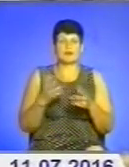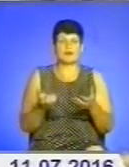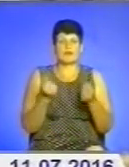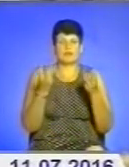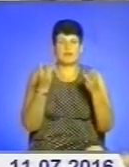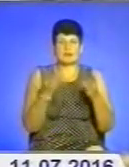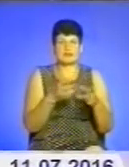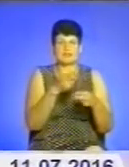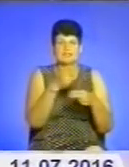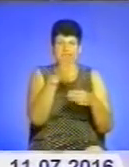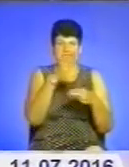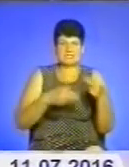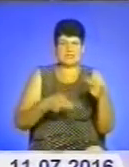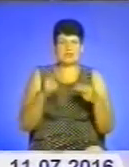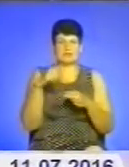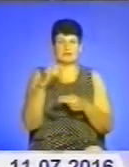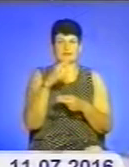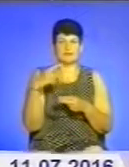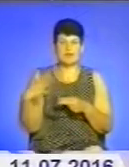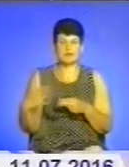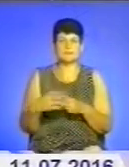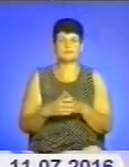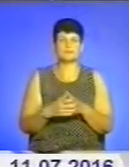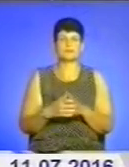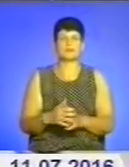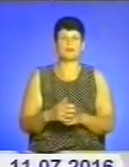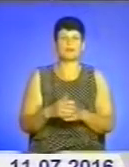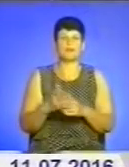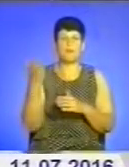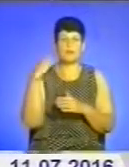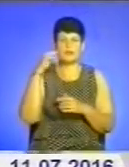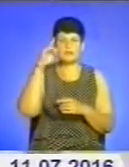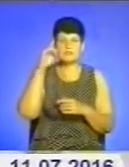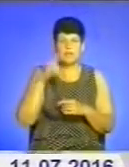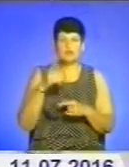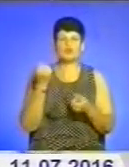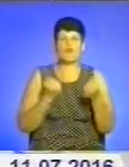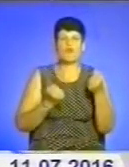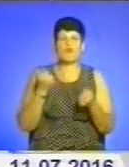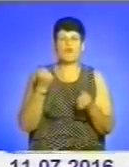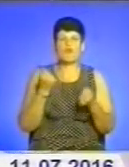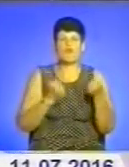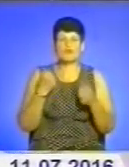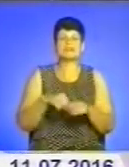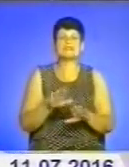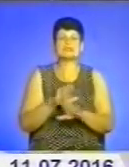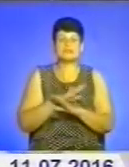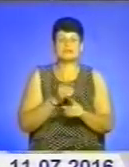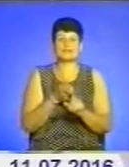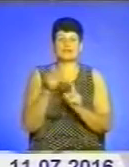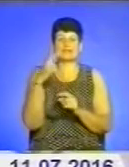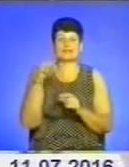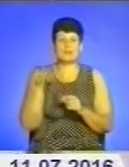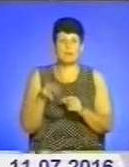і двері автівки. Попередньо відомо, що водій автомобіля ВАЗ-2106, який загинув внаслідок дорожньо-транспортної пригоди,